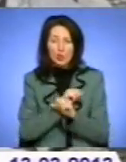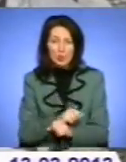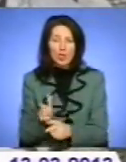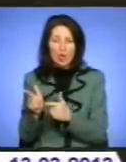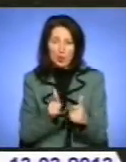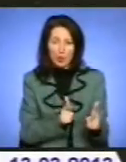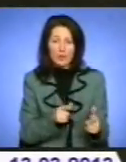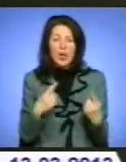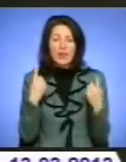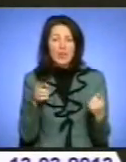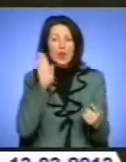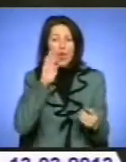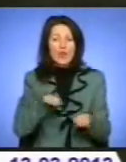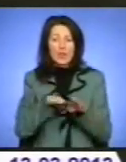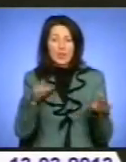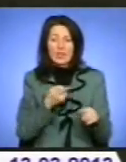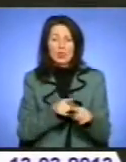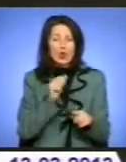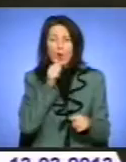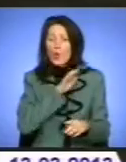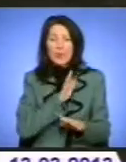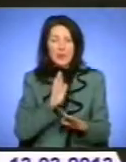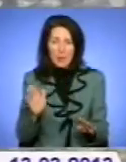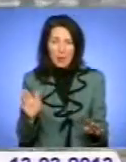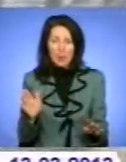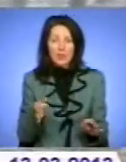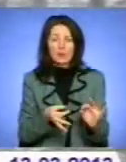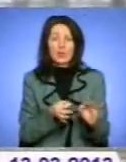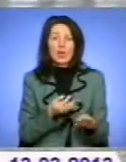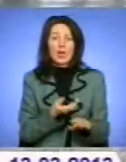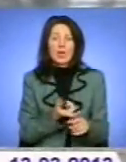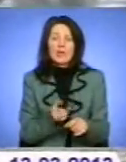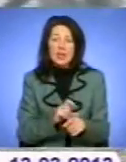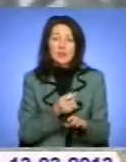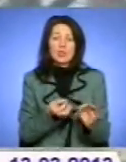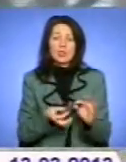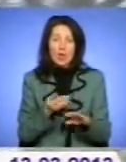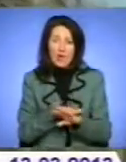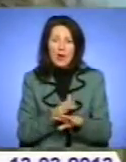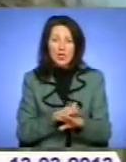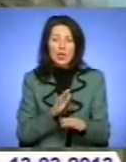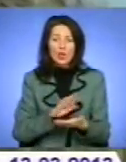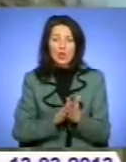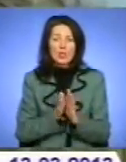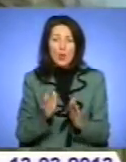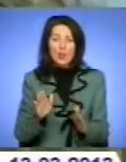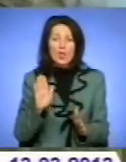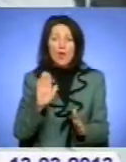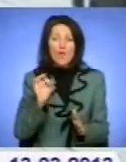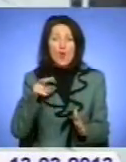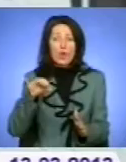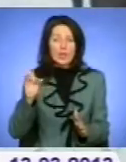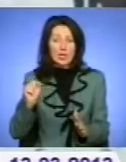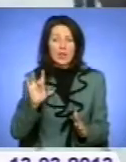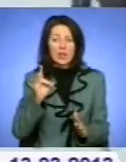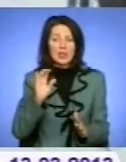великої води цього року в Україні не буде. Нині прогнози такі. Найбільших ускладнень під час весняного водопілля варто очікувати у Волинській і Рівненській областях.